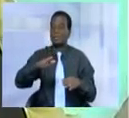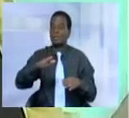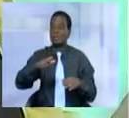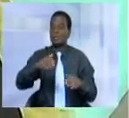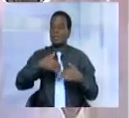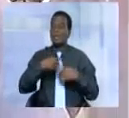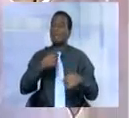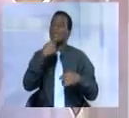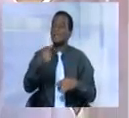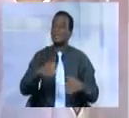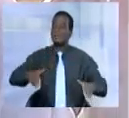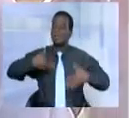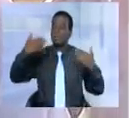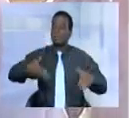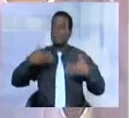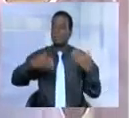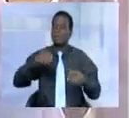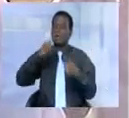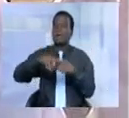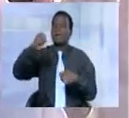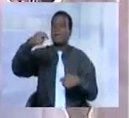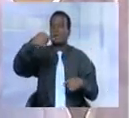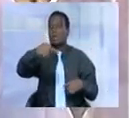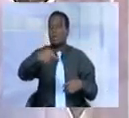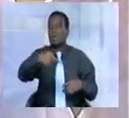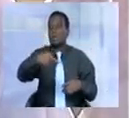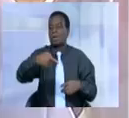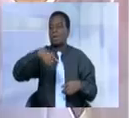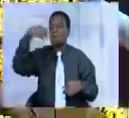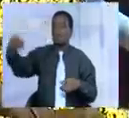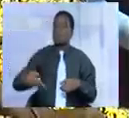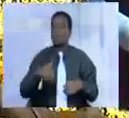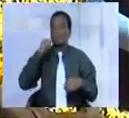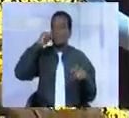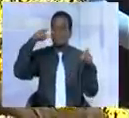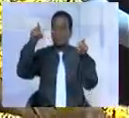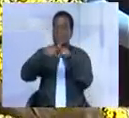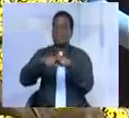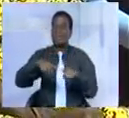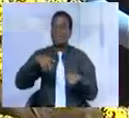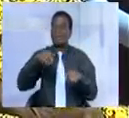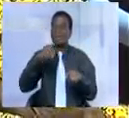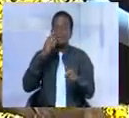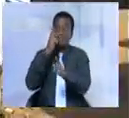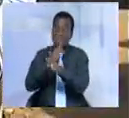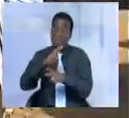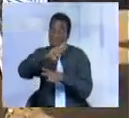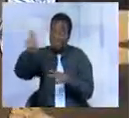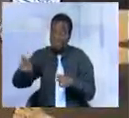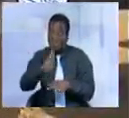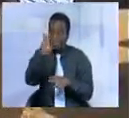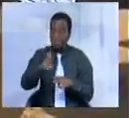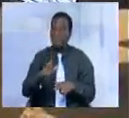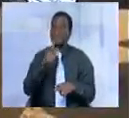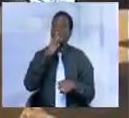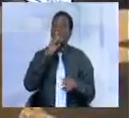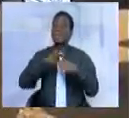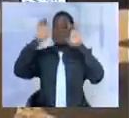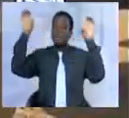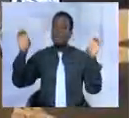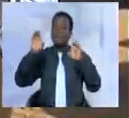a exprimé sa gratitude à l'ONG donatrice et invité ses sœurs à prendre soin du matériel reçu. La marraine de la